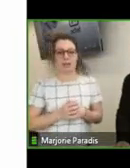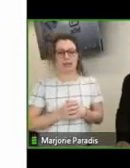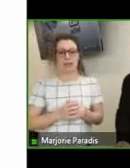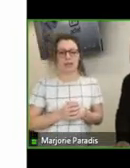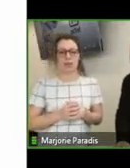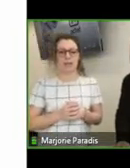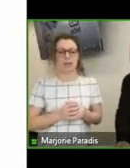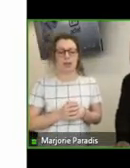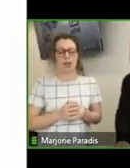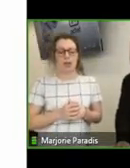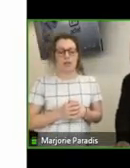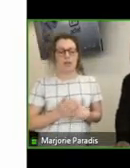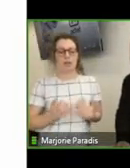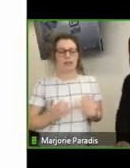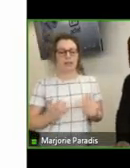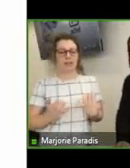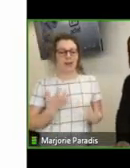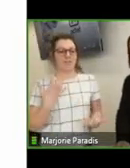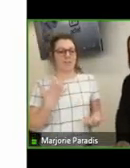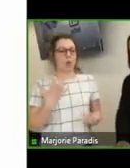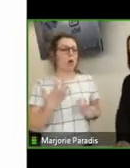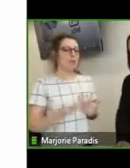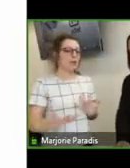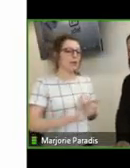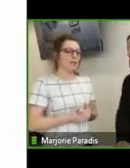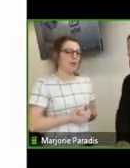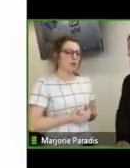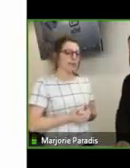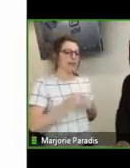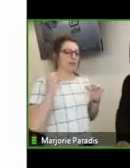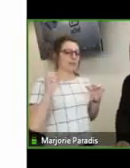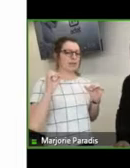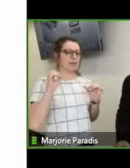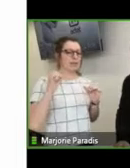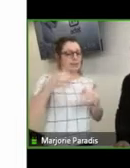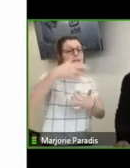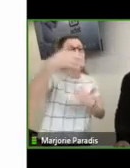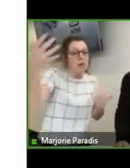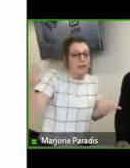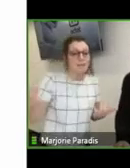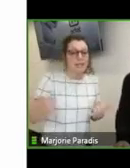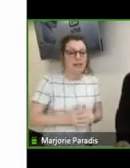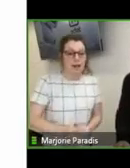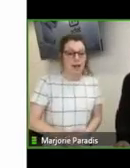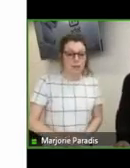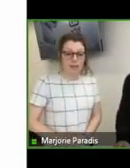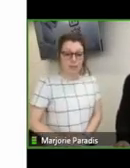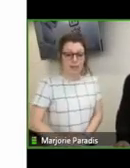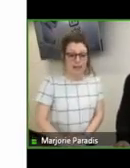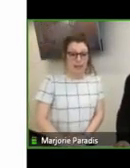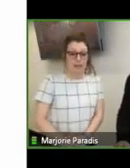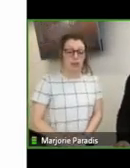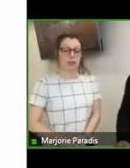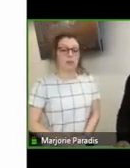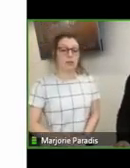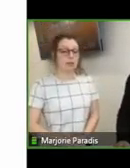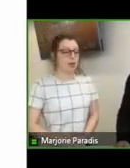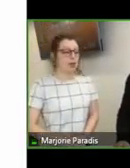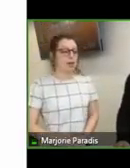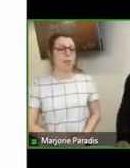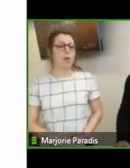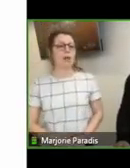finalement, l'éducation aux médias? Puis on s'est dit, ben, pourquoi pas transformer la petite histoire, la petite trame finalement narrative de cette